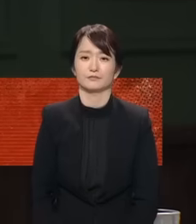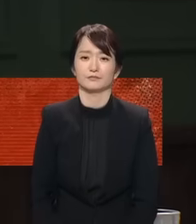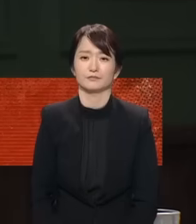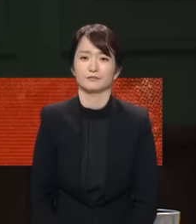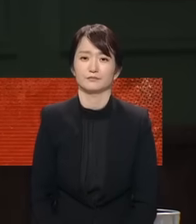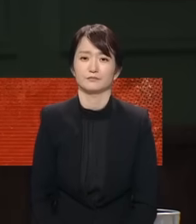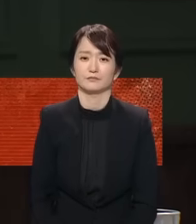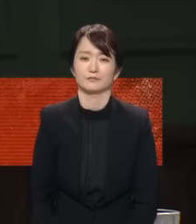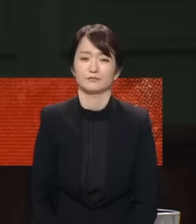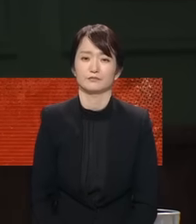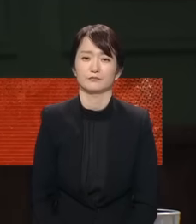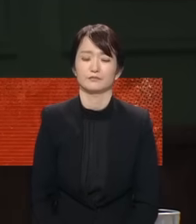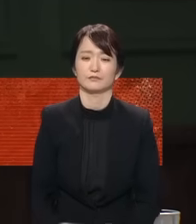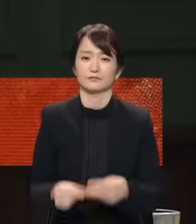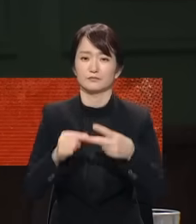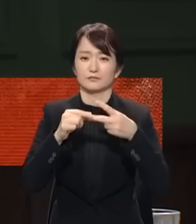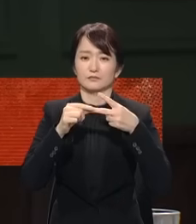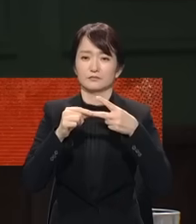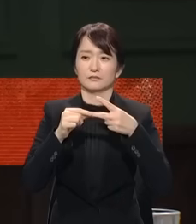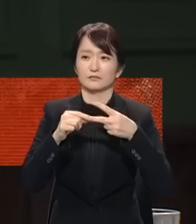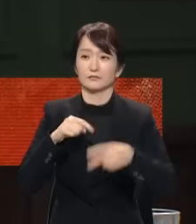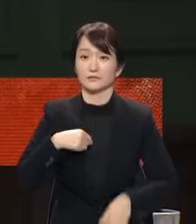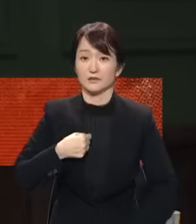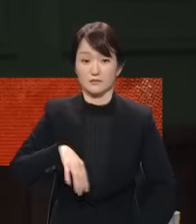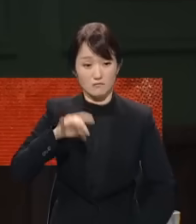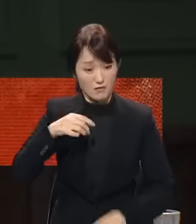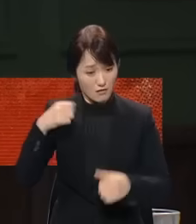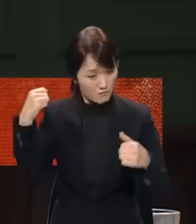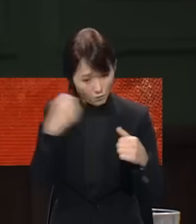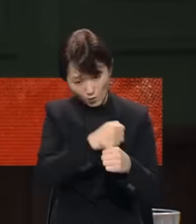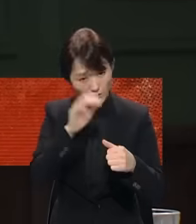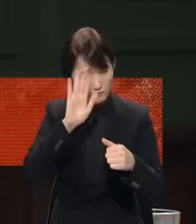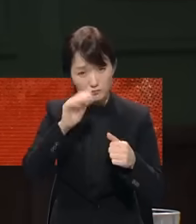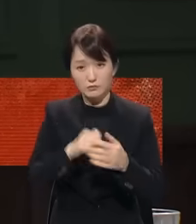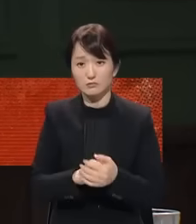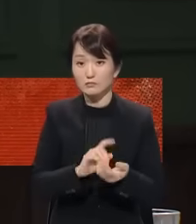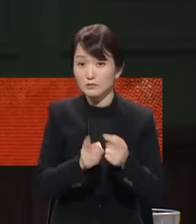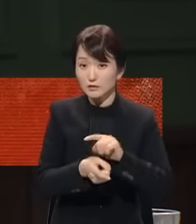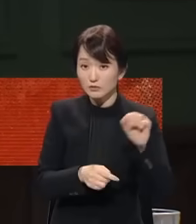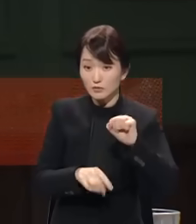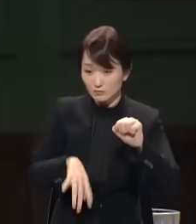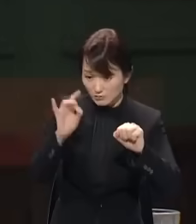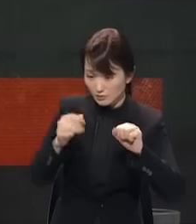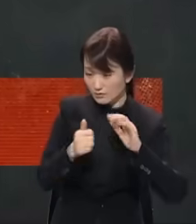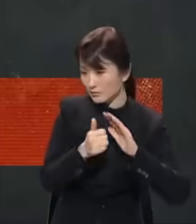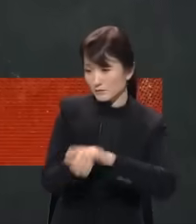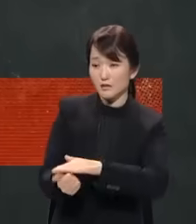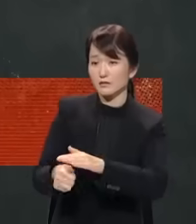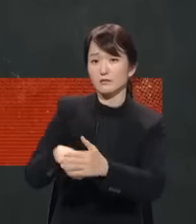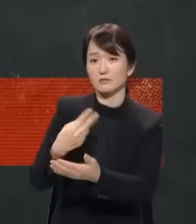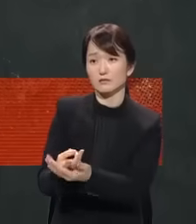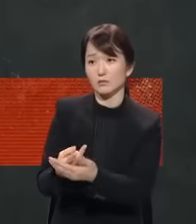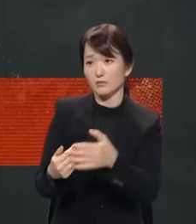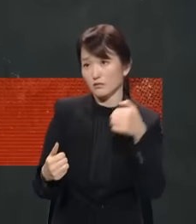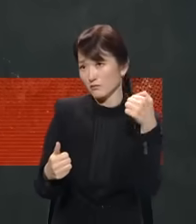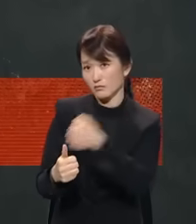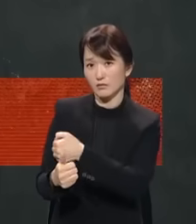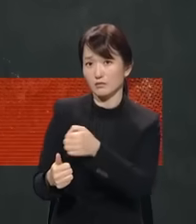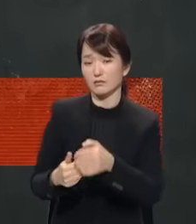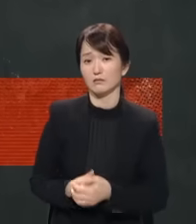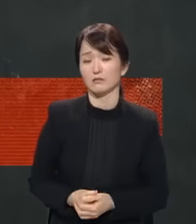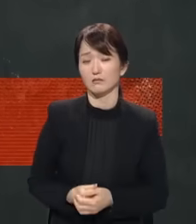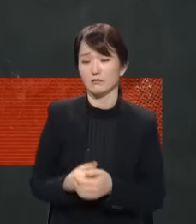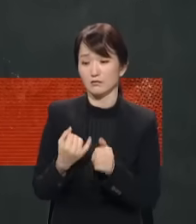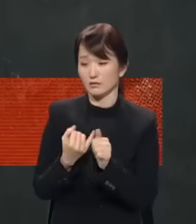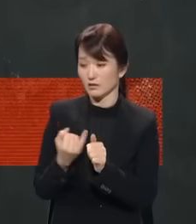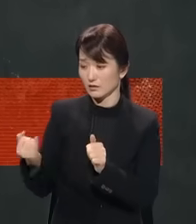설명을 했습니다. 또 두 번째로 자신이 먼저 폭행을 하지 않았고 그 대리기사가 먼저 자신을 밀치고 넘어뜨리고 폭행을 했고요. 그